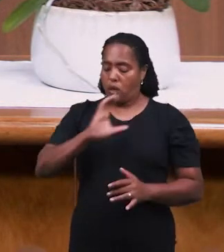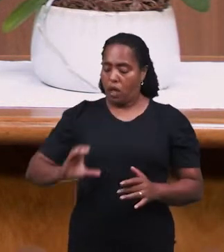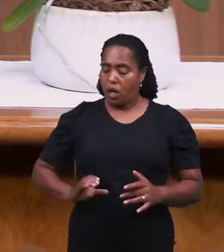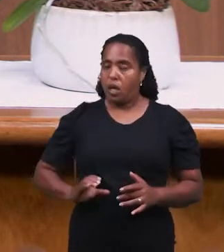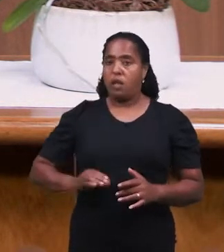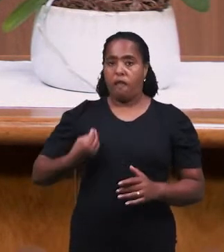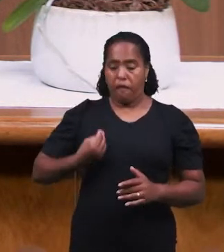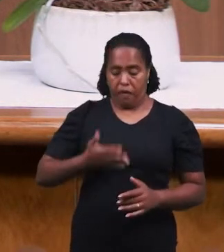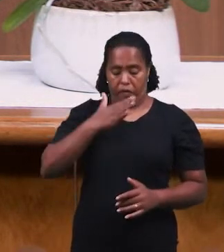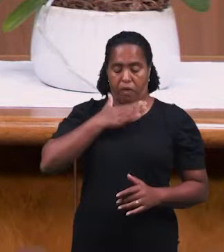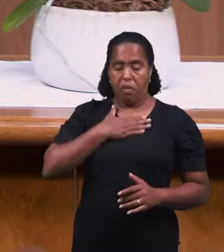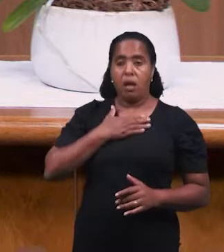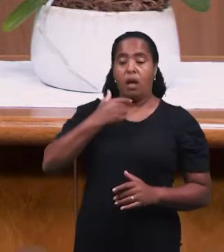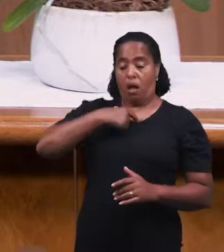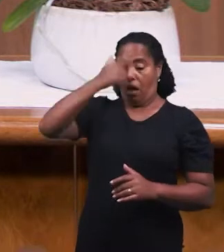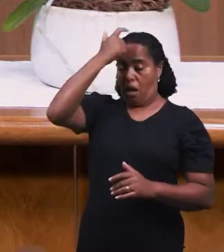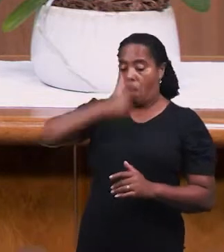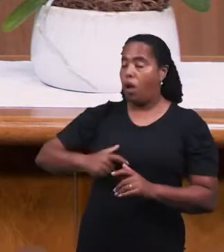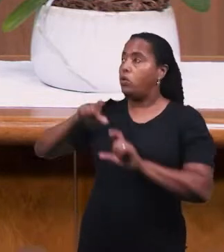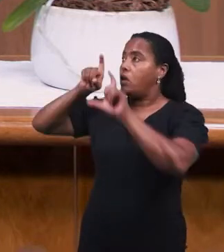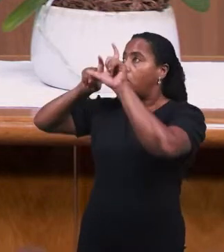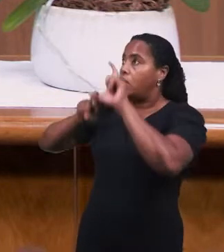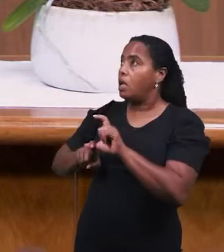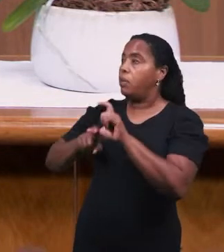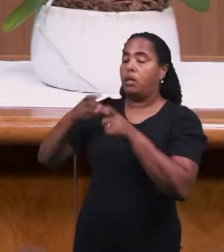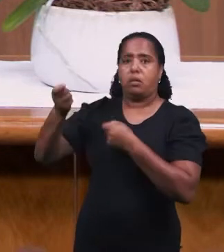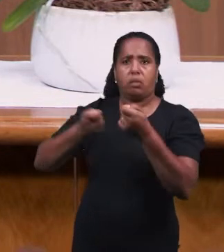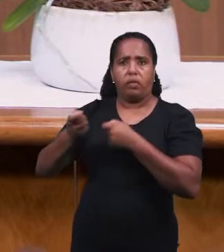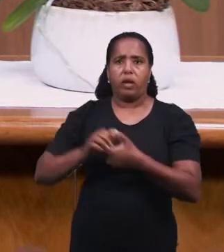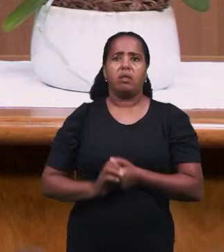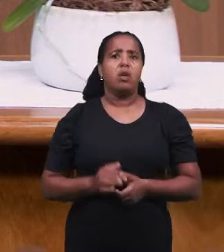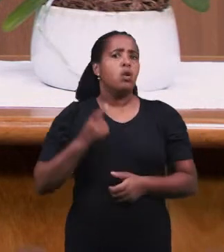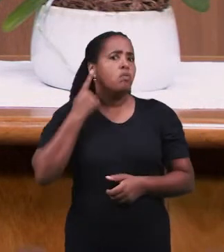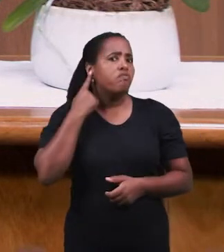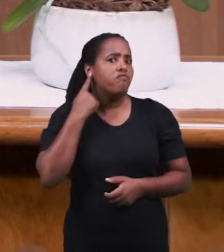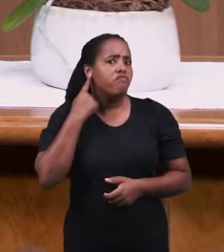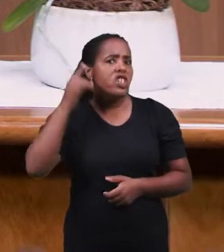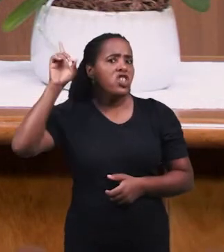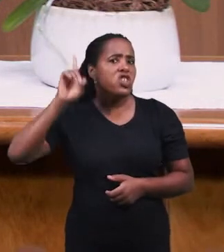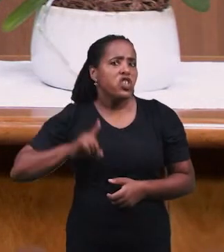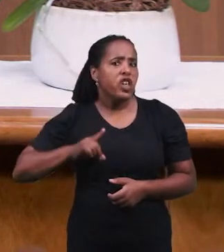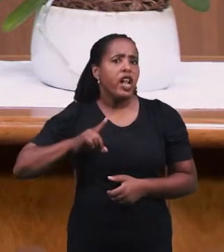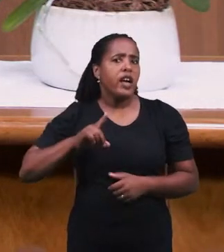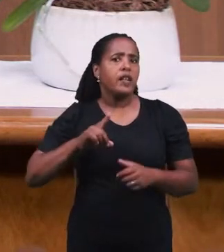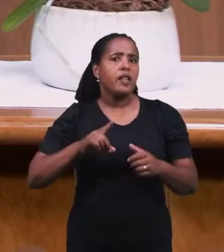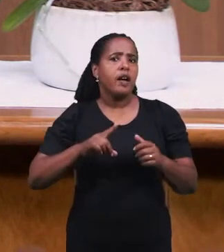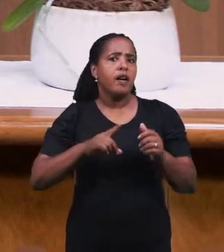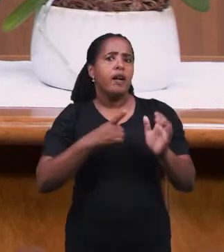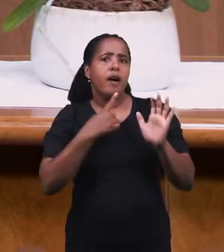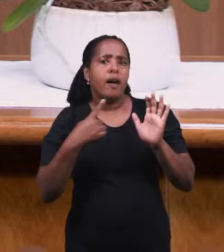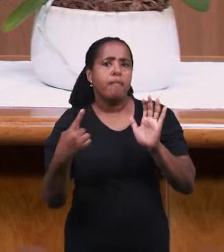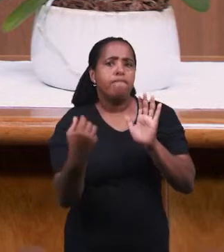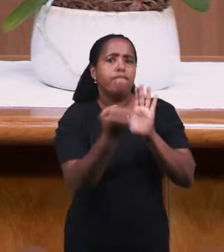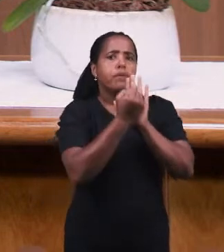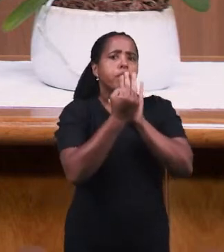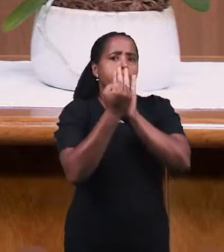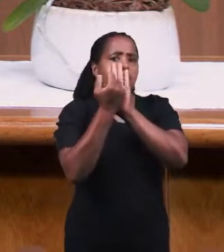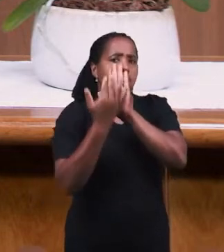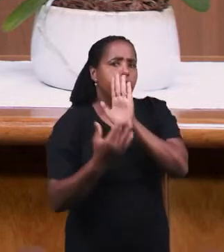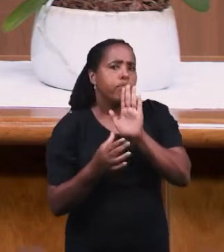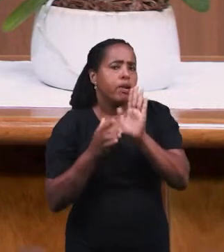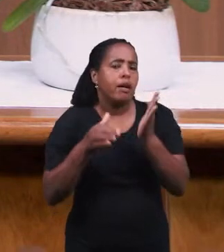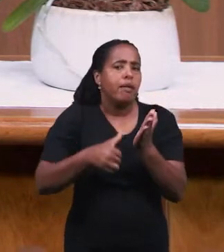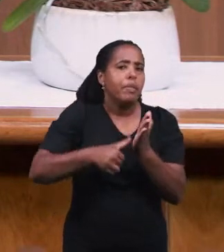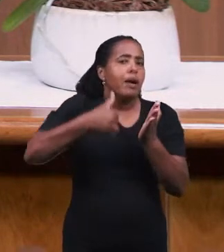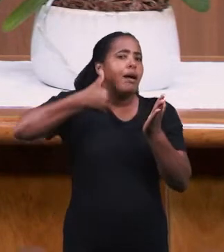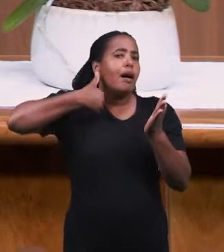Donc, je suis dépendant de ce gouvernement. La marque du sang sur l'oreille, je